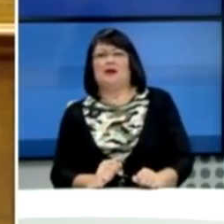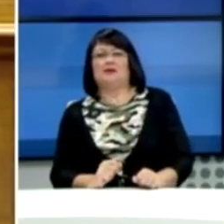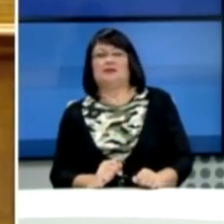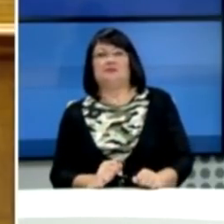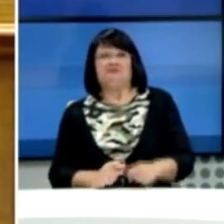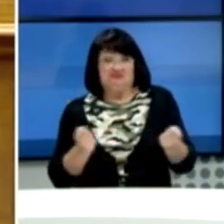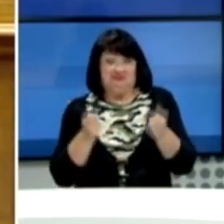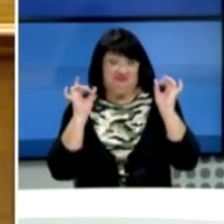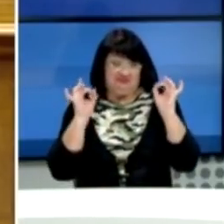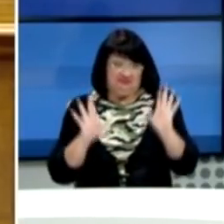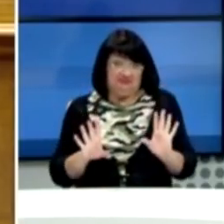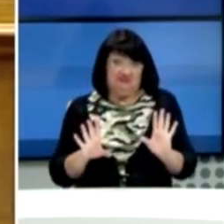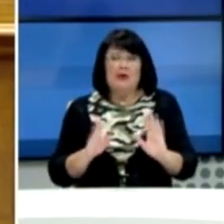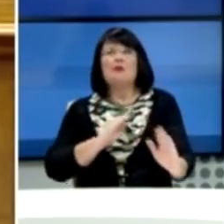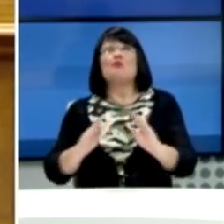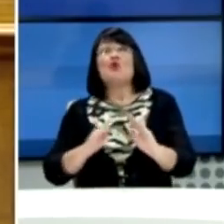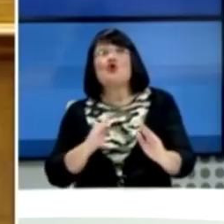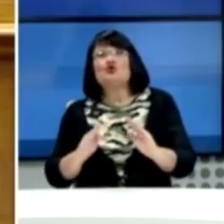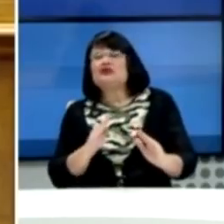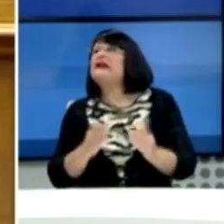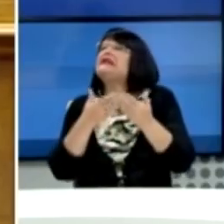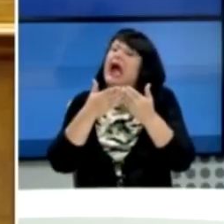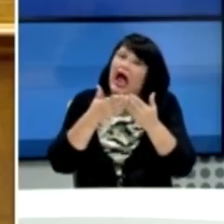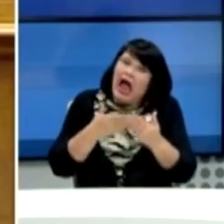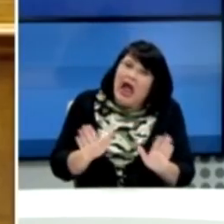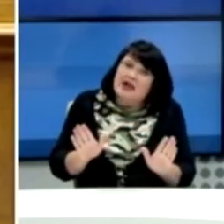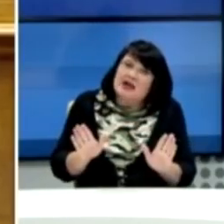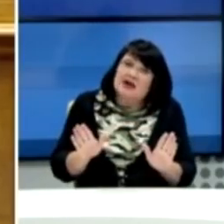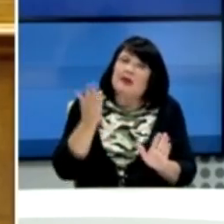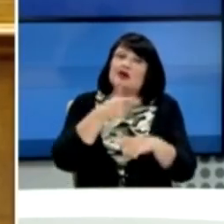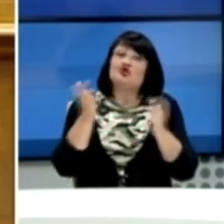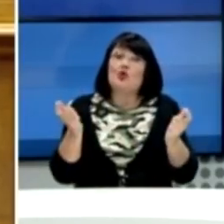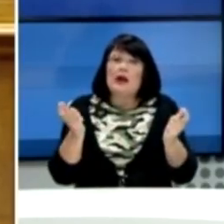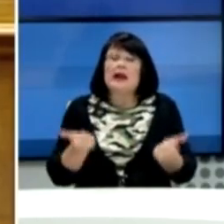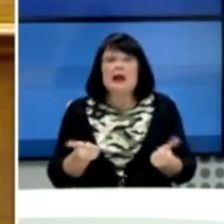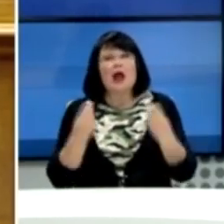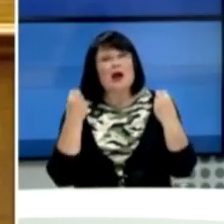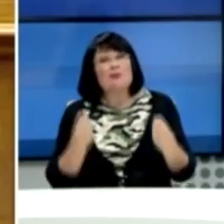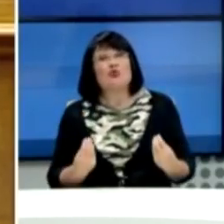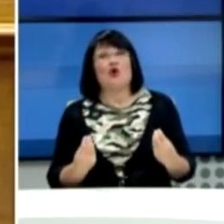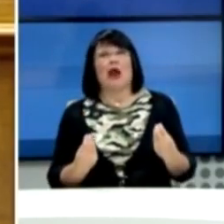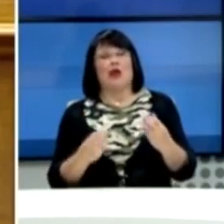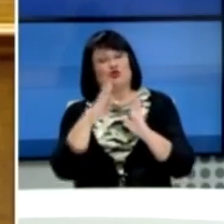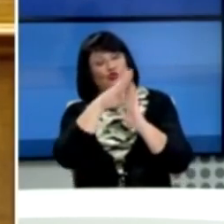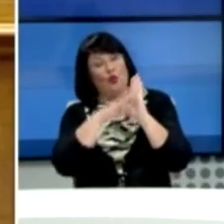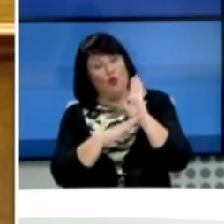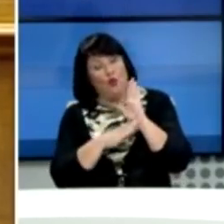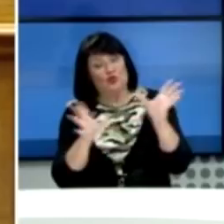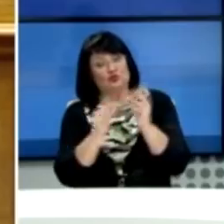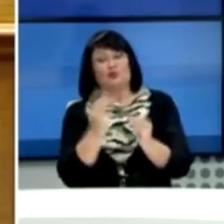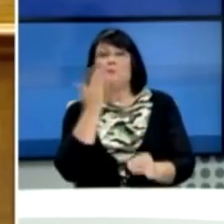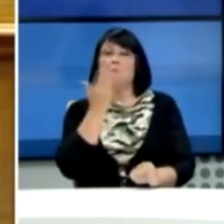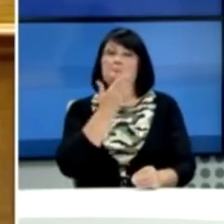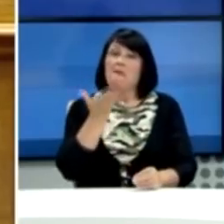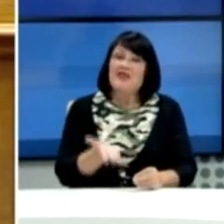τίποτα δεν κάνατε για να εξασφαλίσετε το άνοιγμα και των σχολείων με καλύτερους δυνατούς όρους για τους